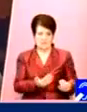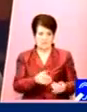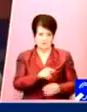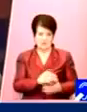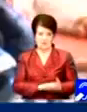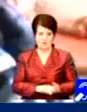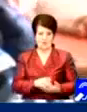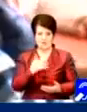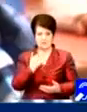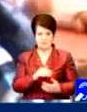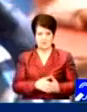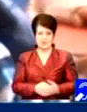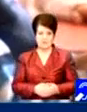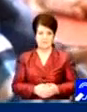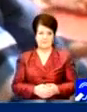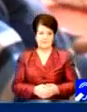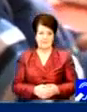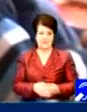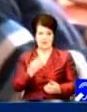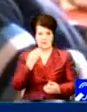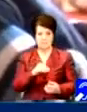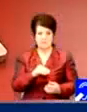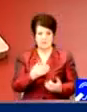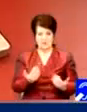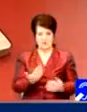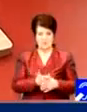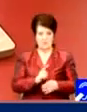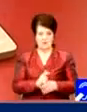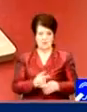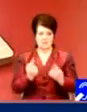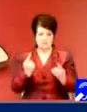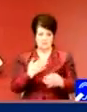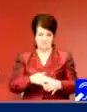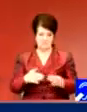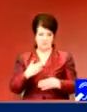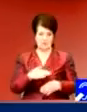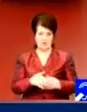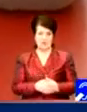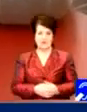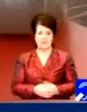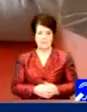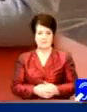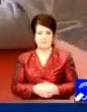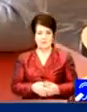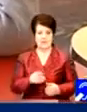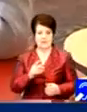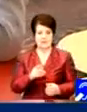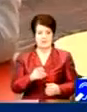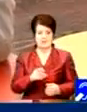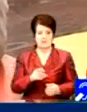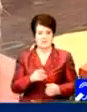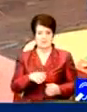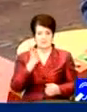rog, spațiu în câmpul muncii. Dar acum e foarte bucurie mare. Duceam în anii noi. De la 2 anișori a frecventată, dar